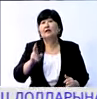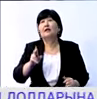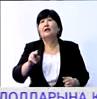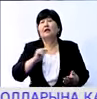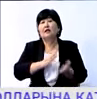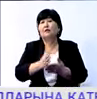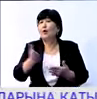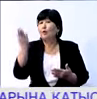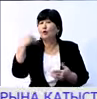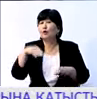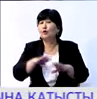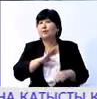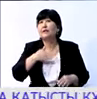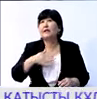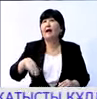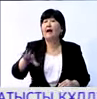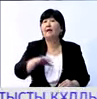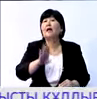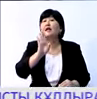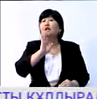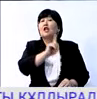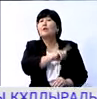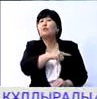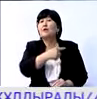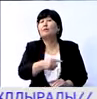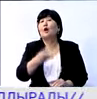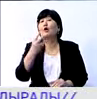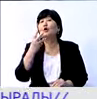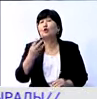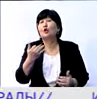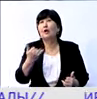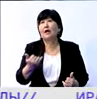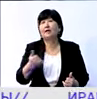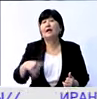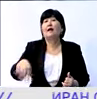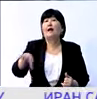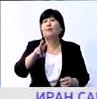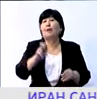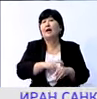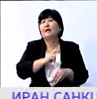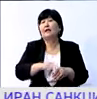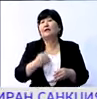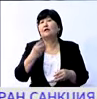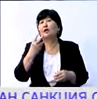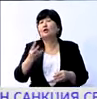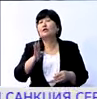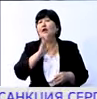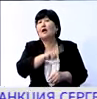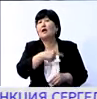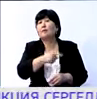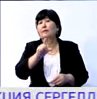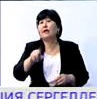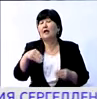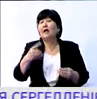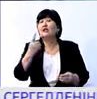болмаған біздің аймақтық медбикенің үшеуі қазір бір аймақтық дәрігерді үш медбикеден бай берілген,